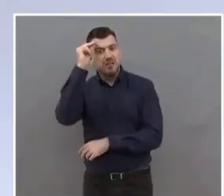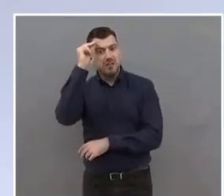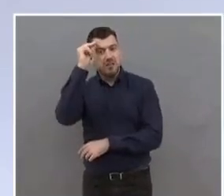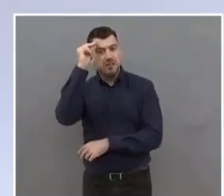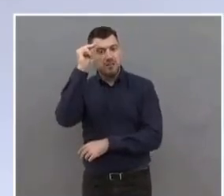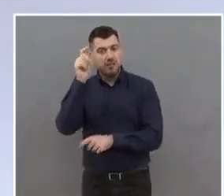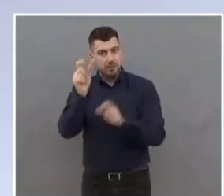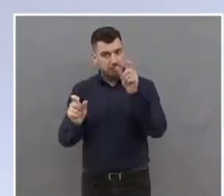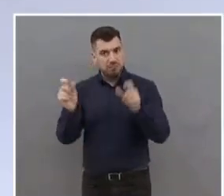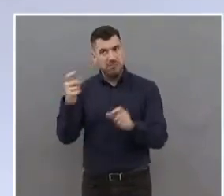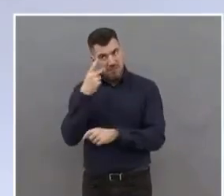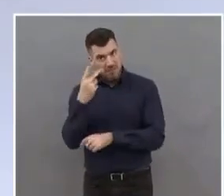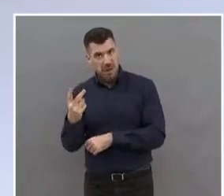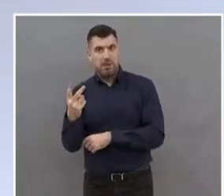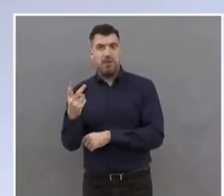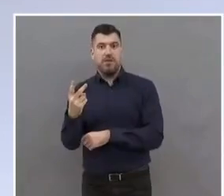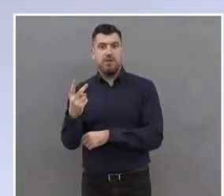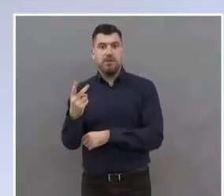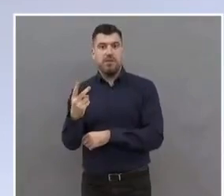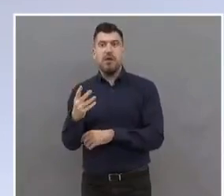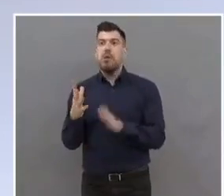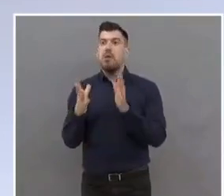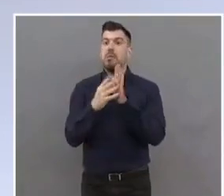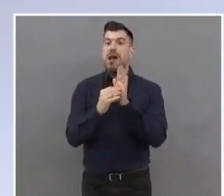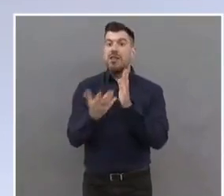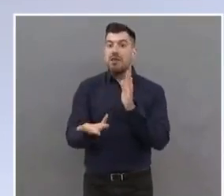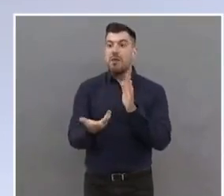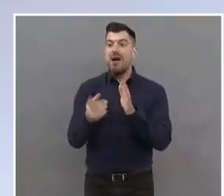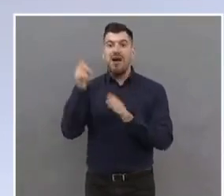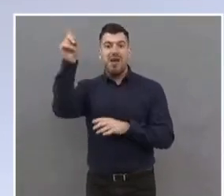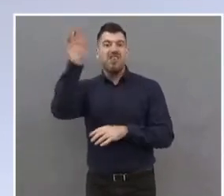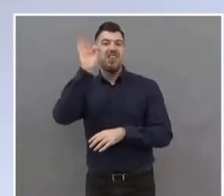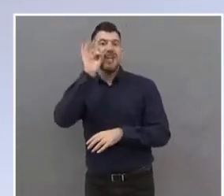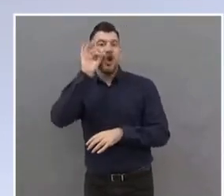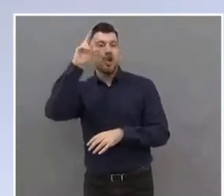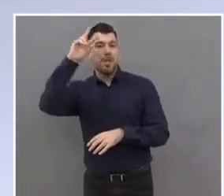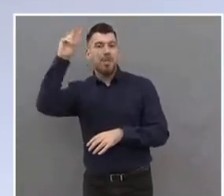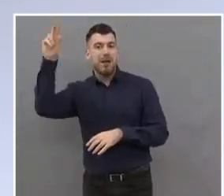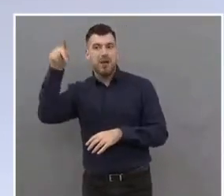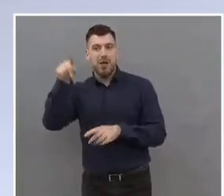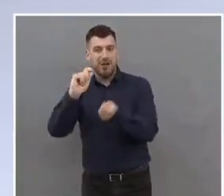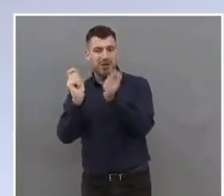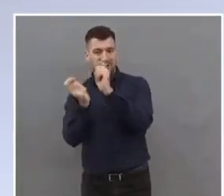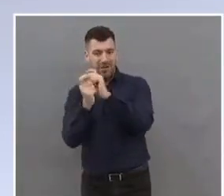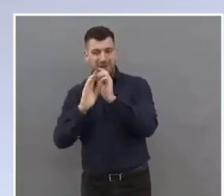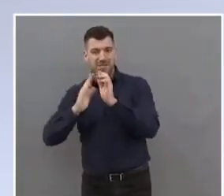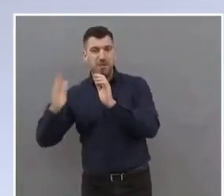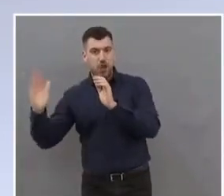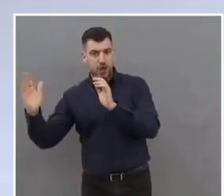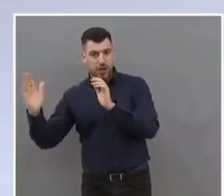Πότε η κατασκευή μιας βιβλιοθήκης θεωρείται καταπάτηση του ασύλου.